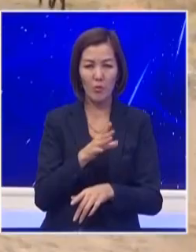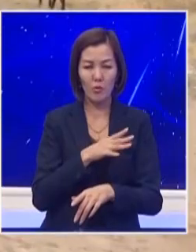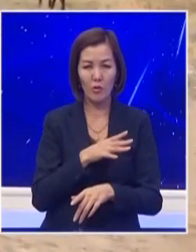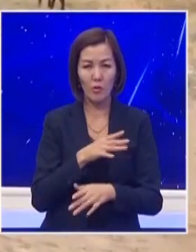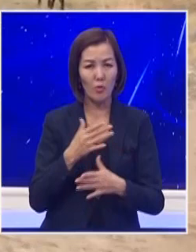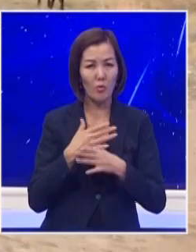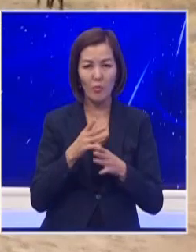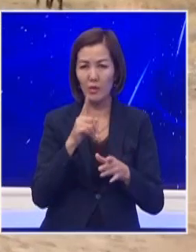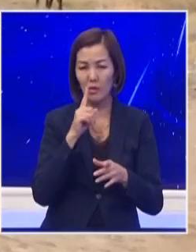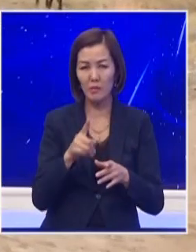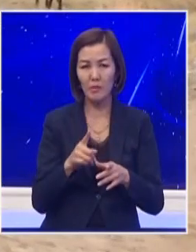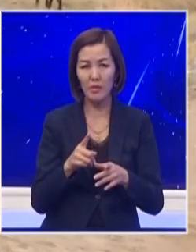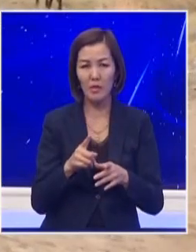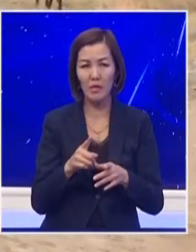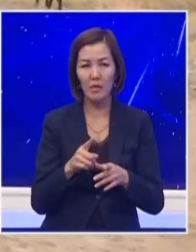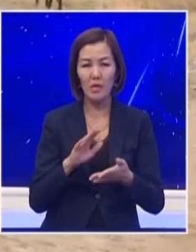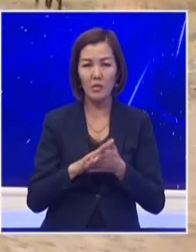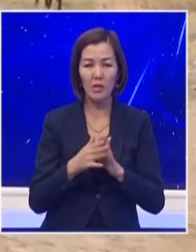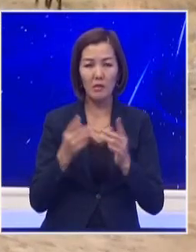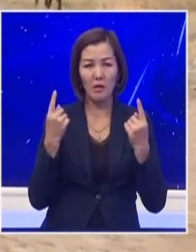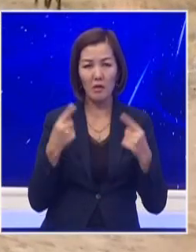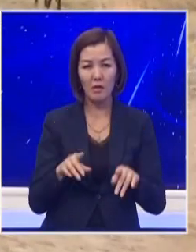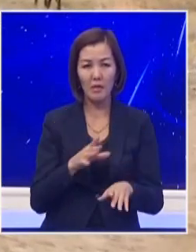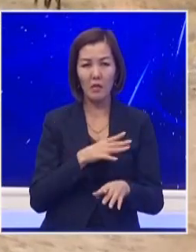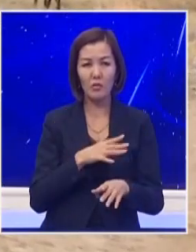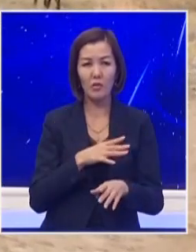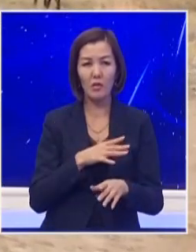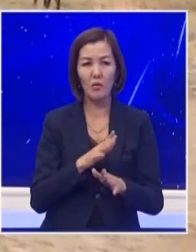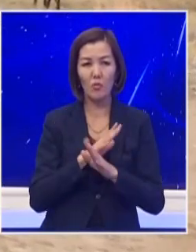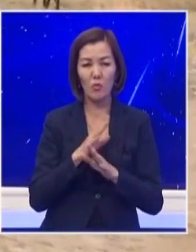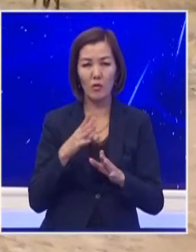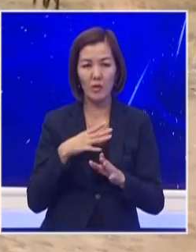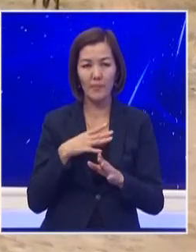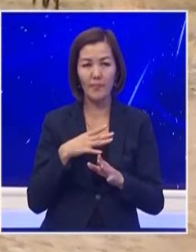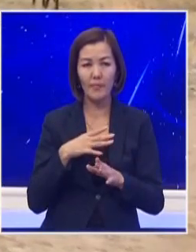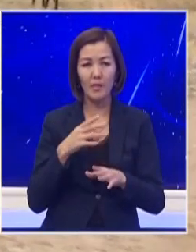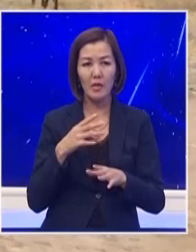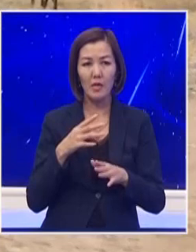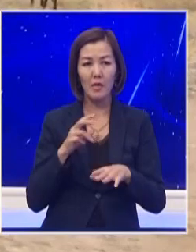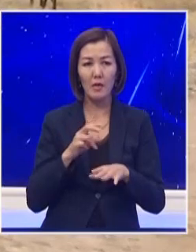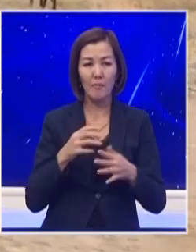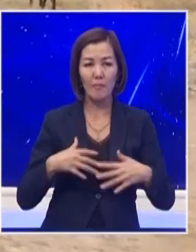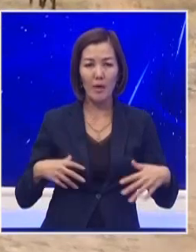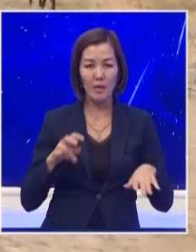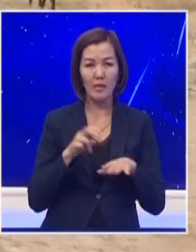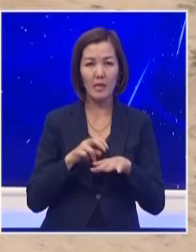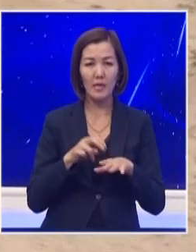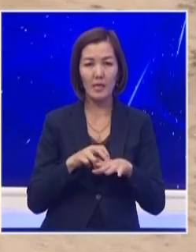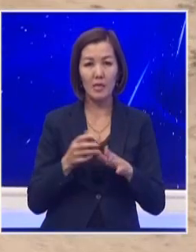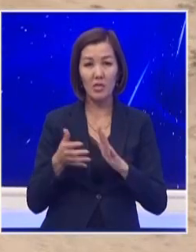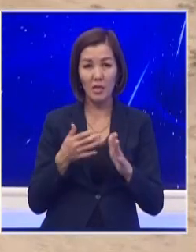да көмектеспеді. Керісінше жағдайы нашарлай түсті. Ақыры өлді. Мал дәрігерлерін қанша шақырсақ та